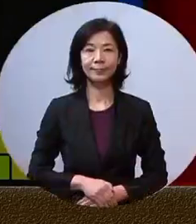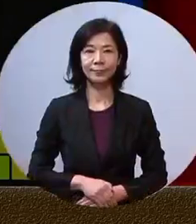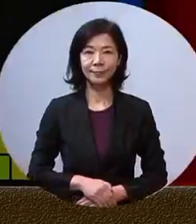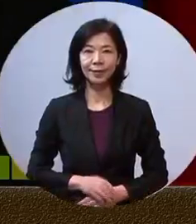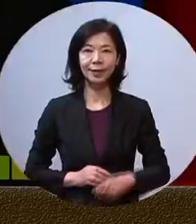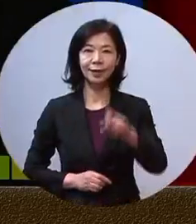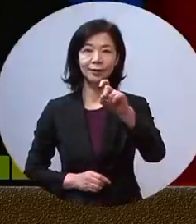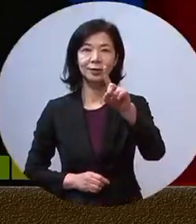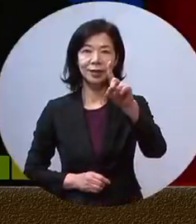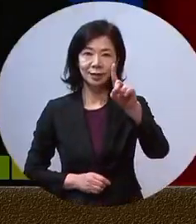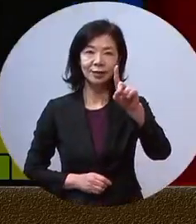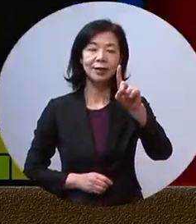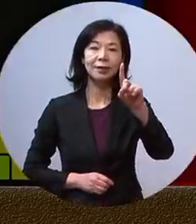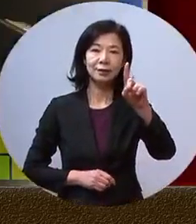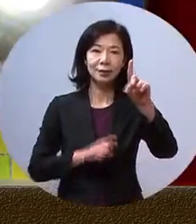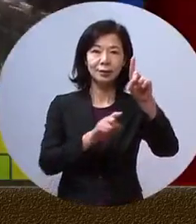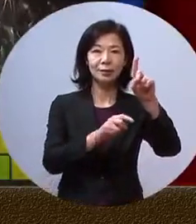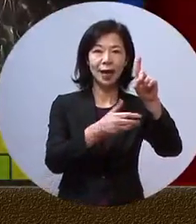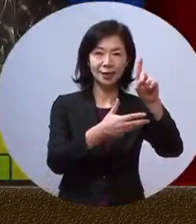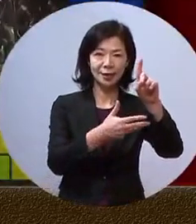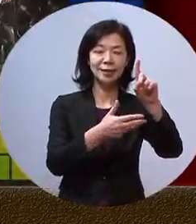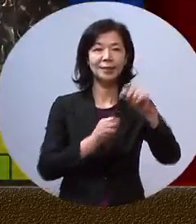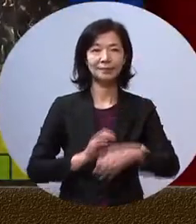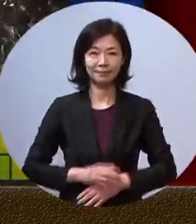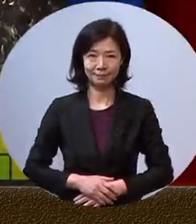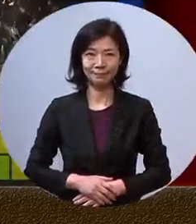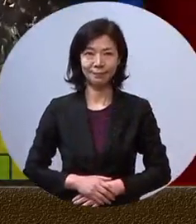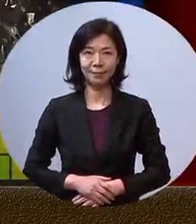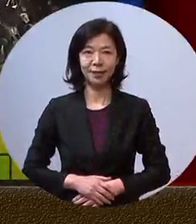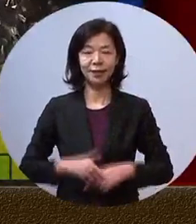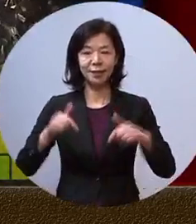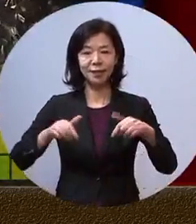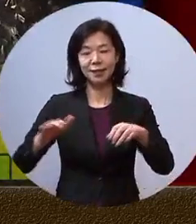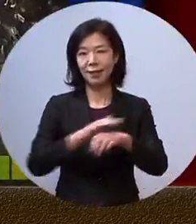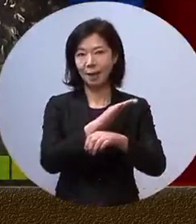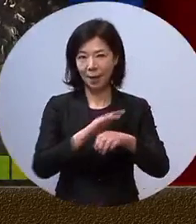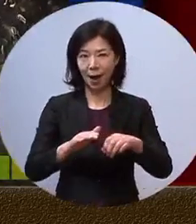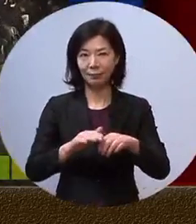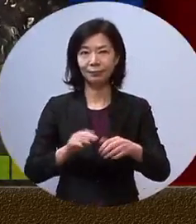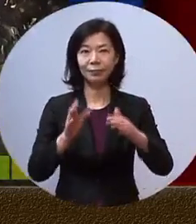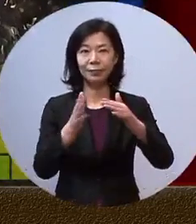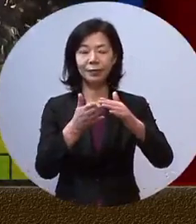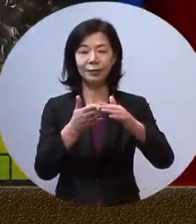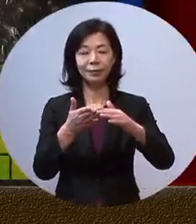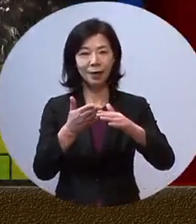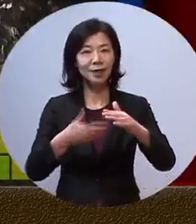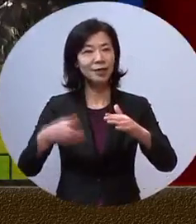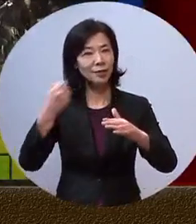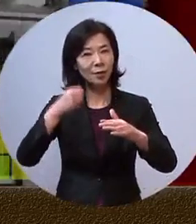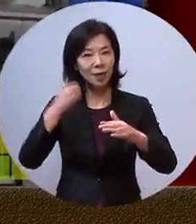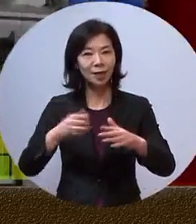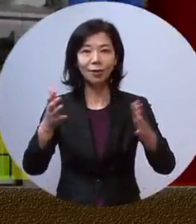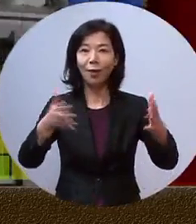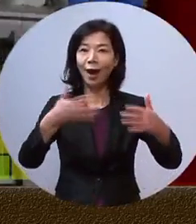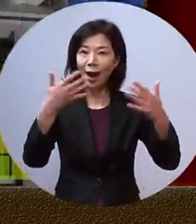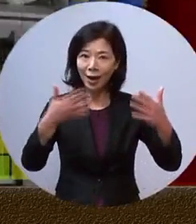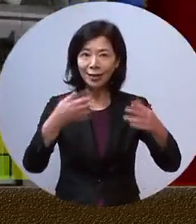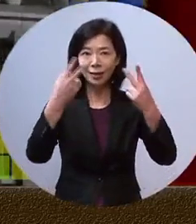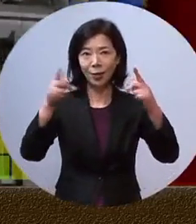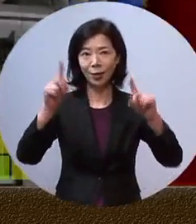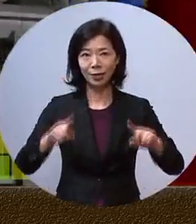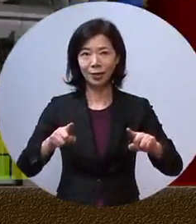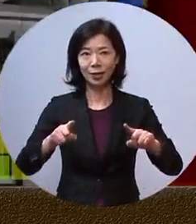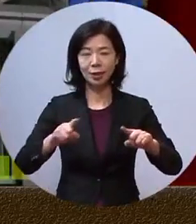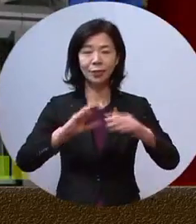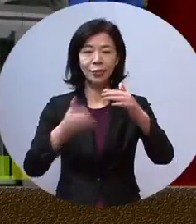10月18日、片瀬海岸西浜では湘南の秋の風物詩として定着した藤沢江ノ島